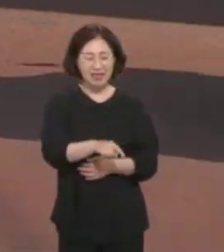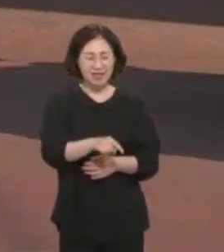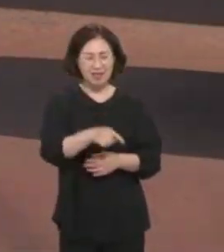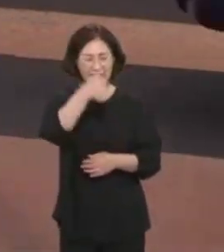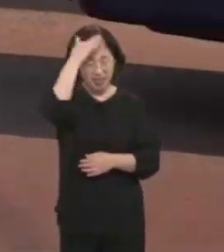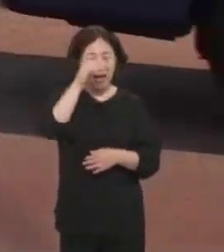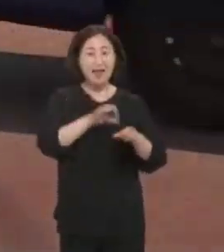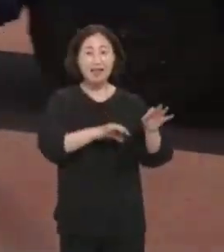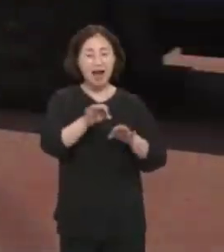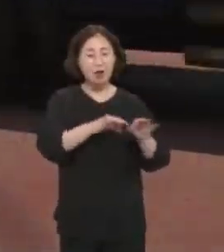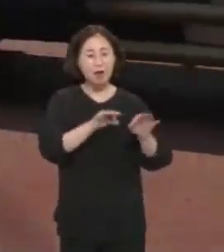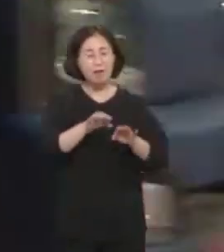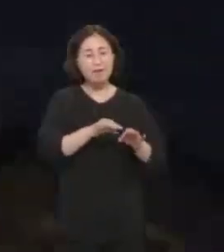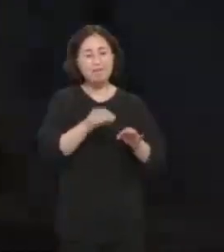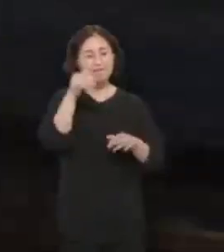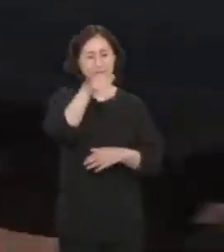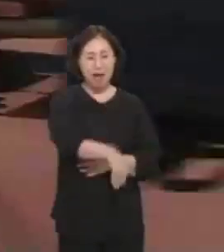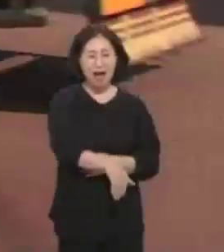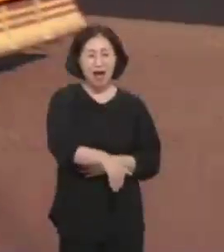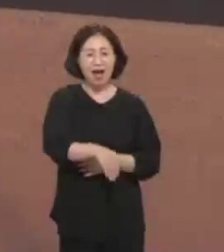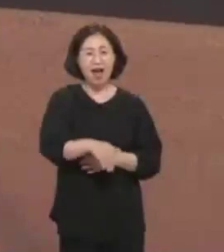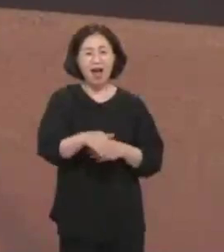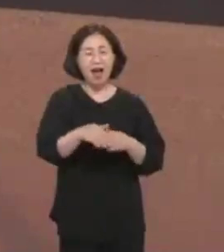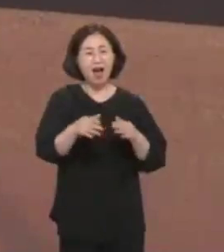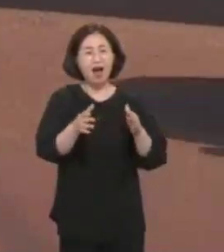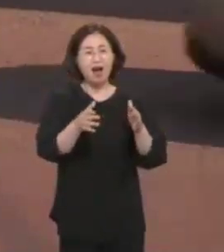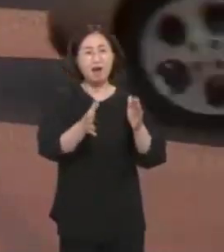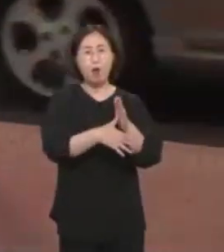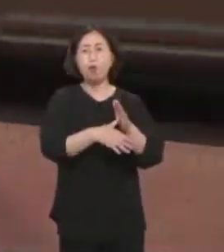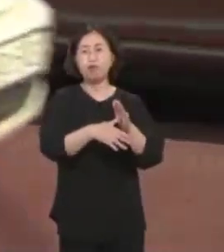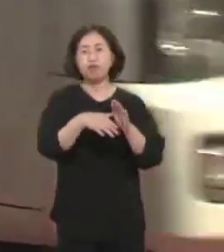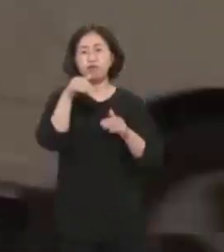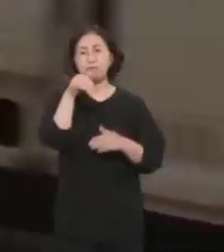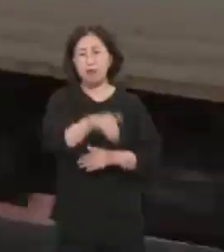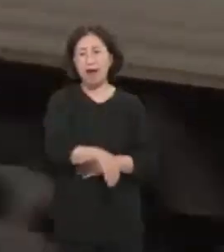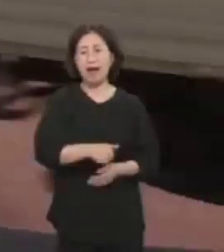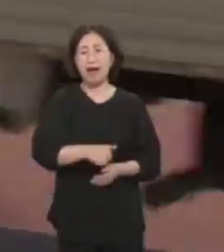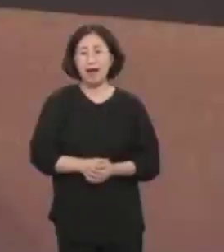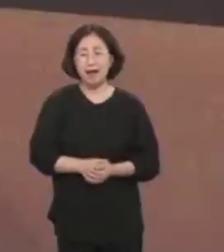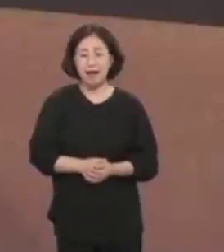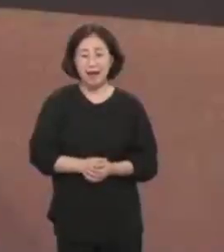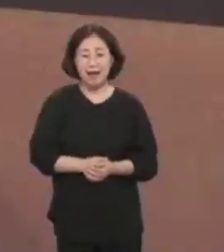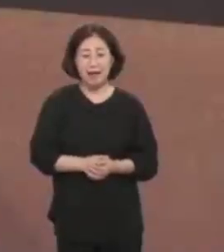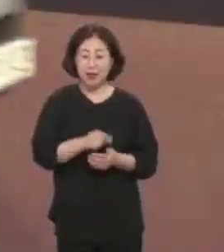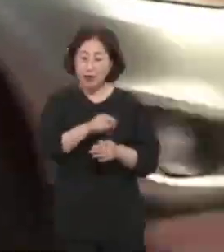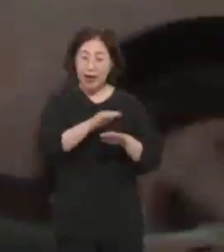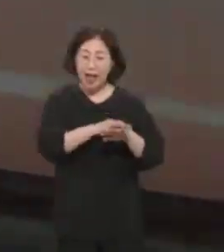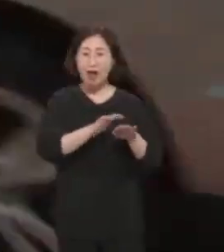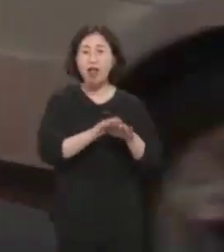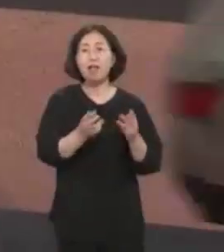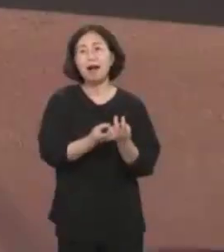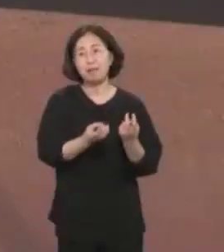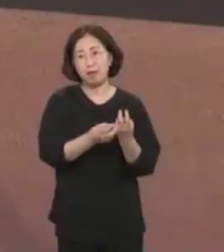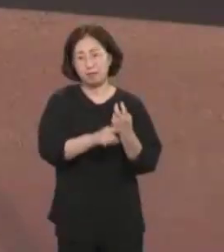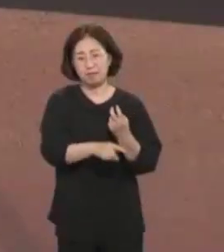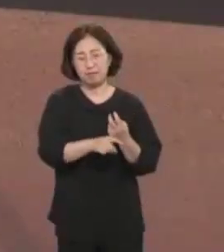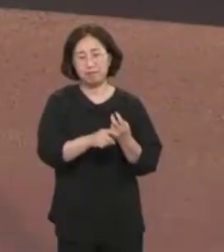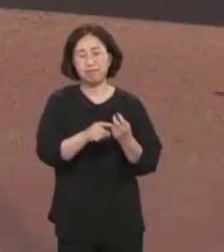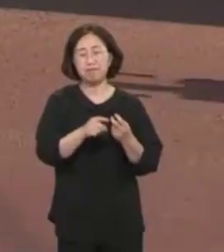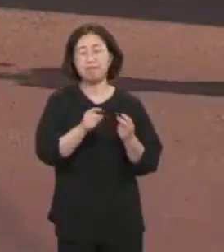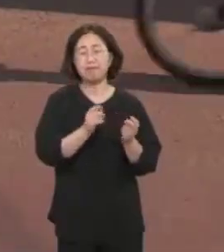타격을 입고 도심 공동화도 불가피한 상황입니다. 이에 따라 도심 활성화를 위한 대책도 더불어 병행돼야 할